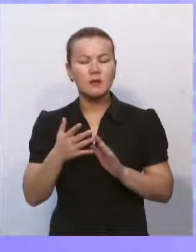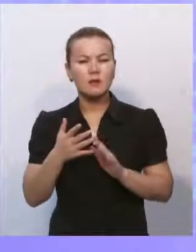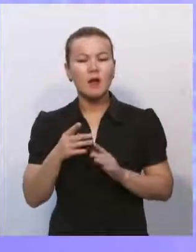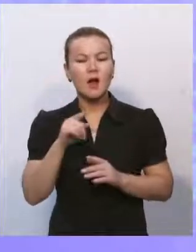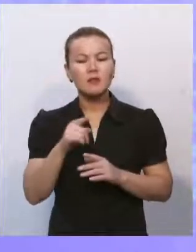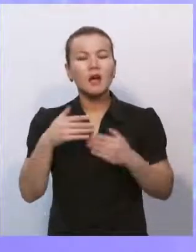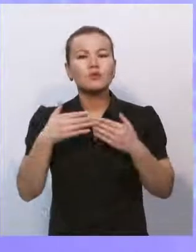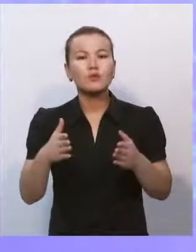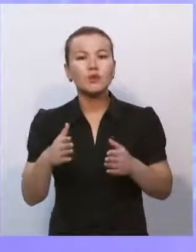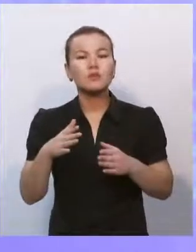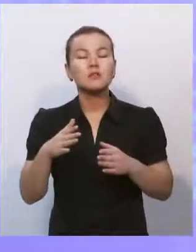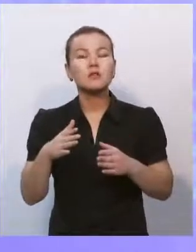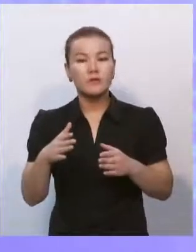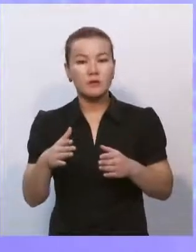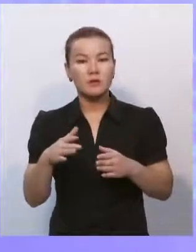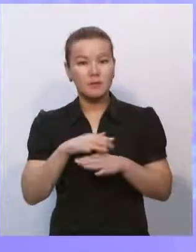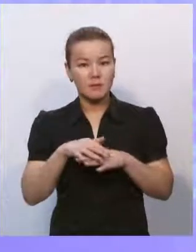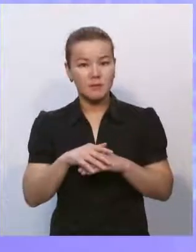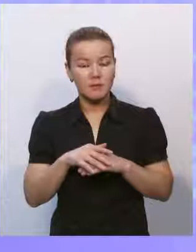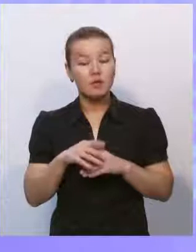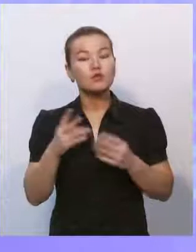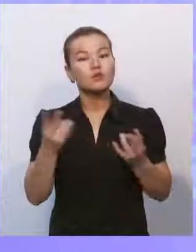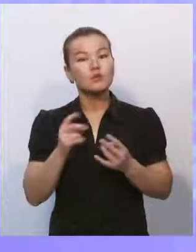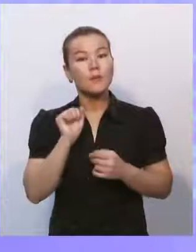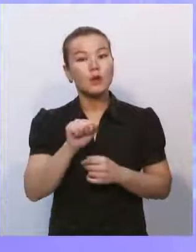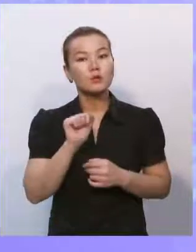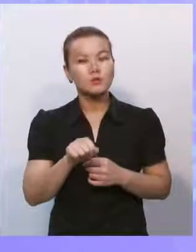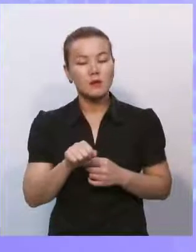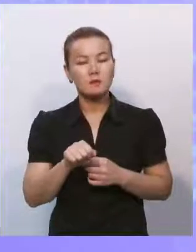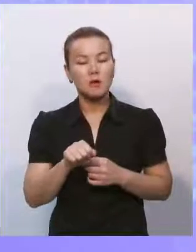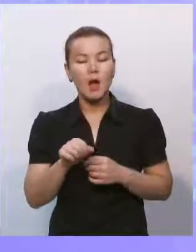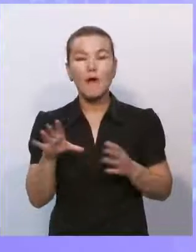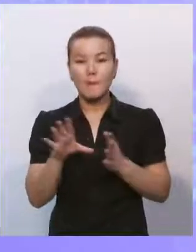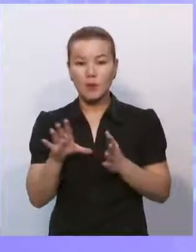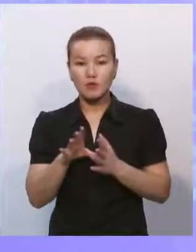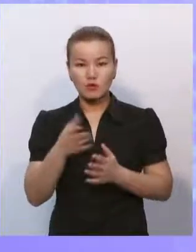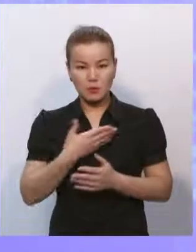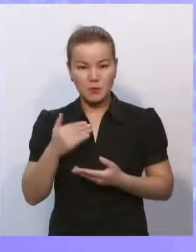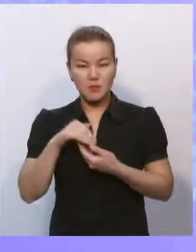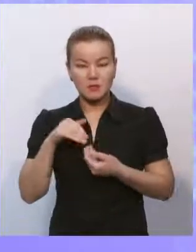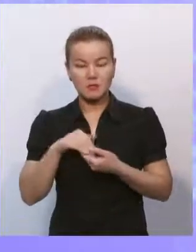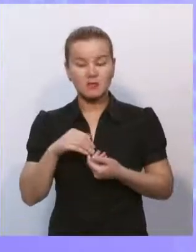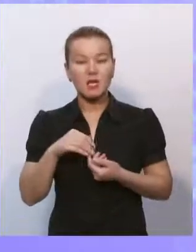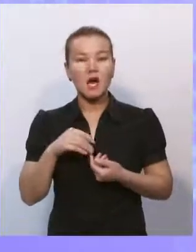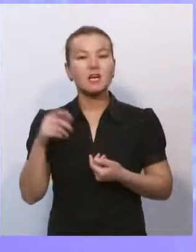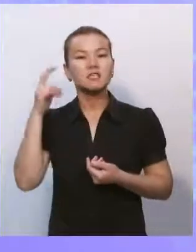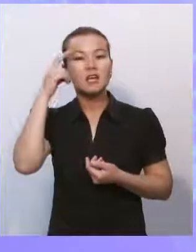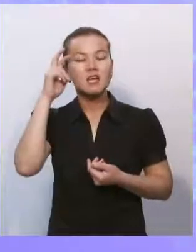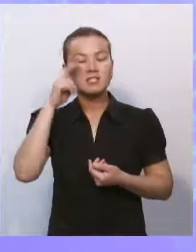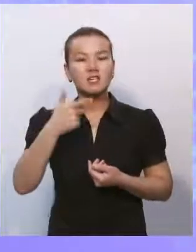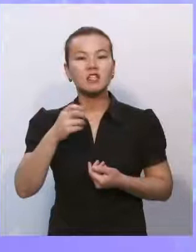в них только надо постучать а в помощники мы позовем сказочного